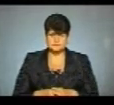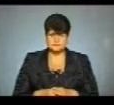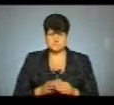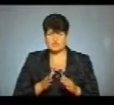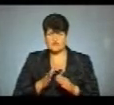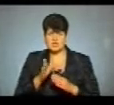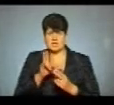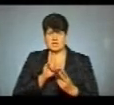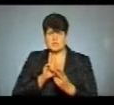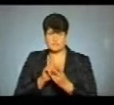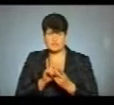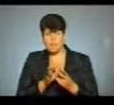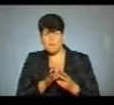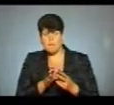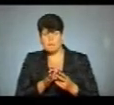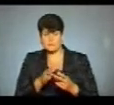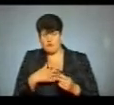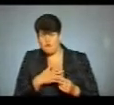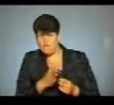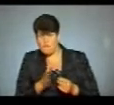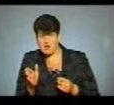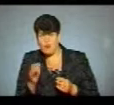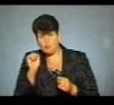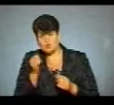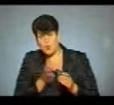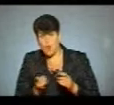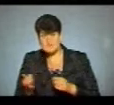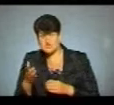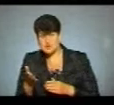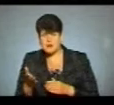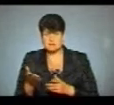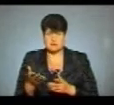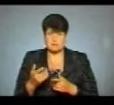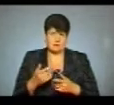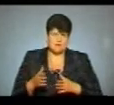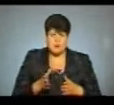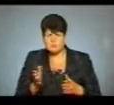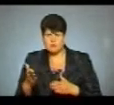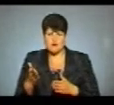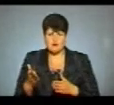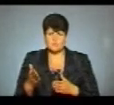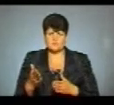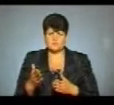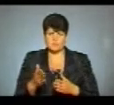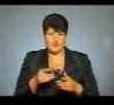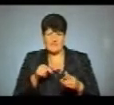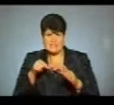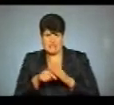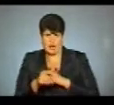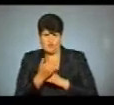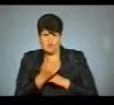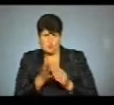приїжджати на зустріч. Я вправо, я думав, може когось там об'їжджає, може таке. Він далі на мене, я далі вправо, сам вже тікаю від нього